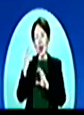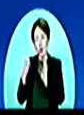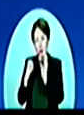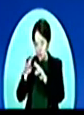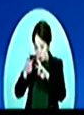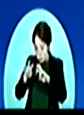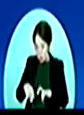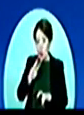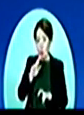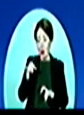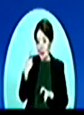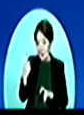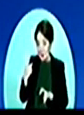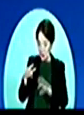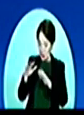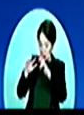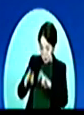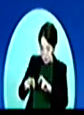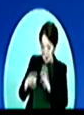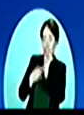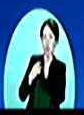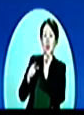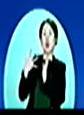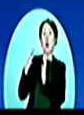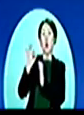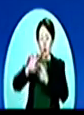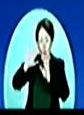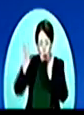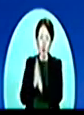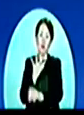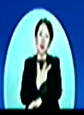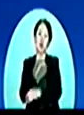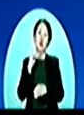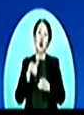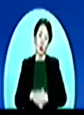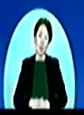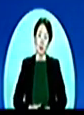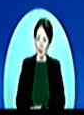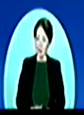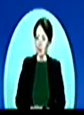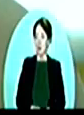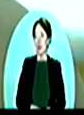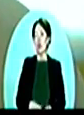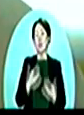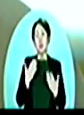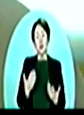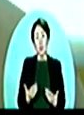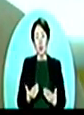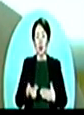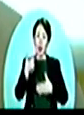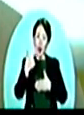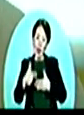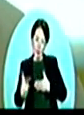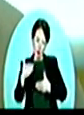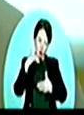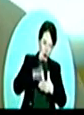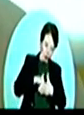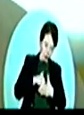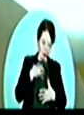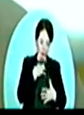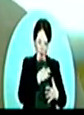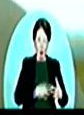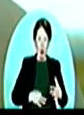төлөвлөсөн 23.1 сая малаас 89.5%-ийг тус тус хамруулсан. Угаана гэдэг чи одоо гаднах